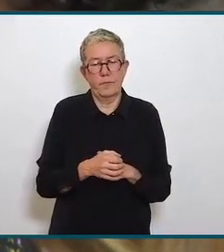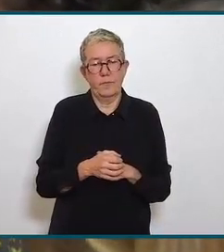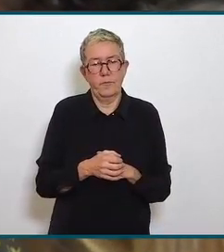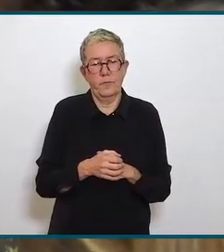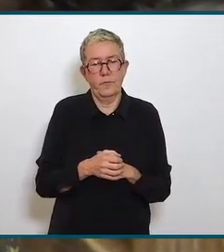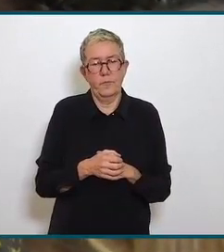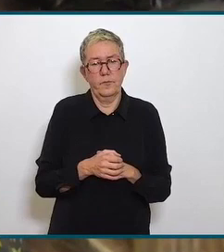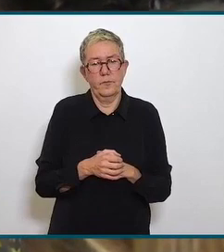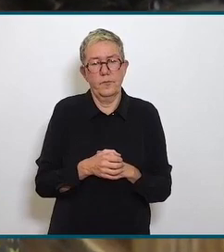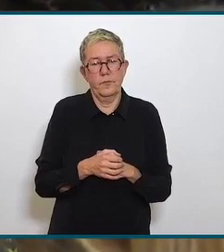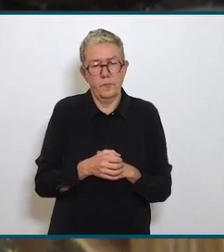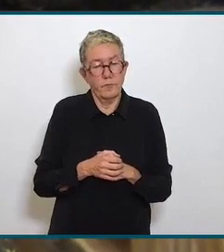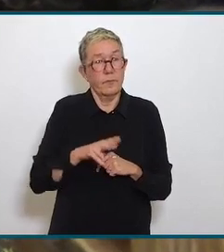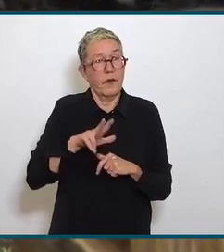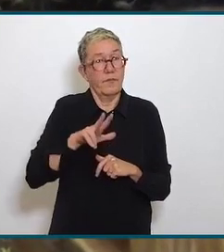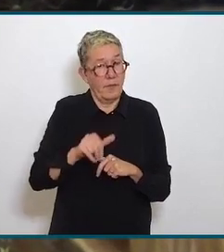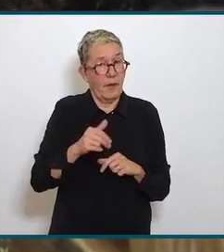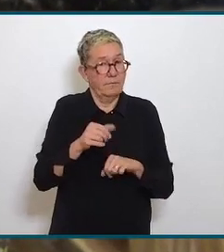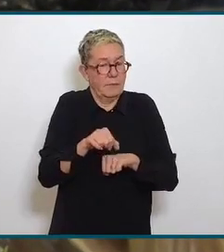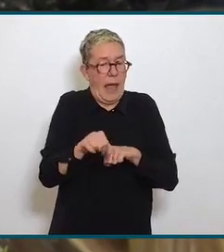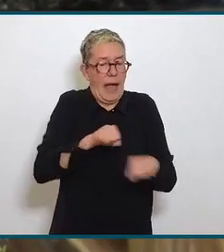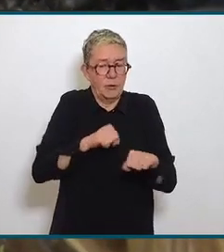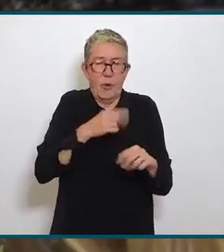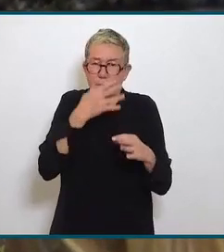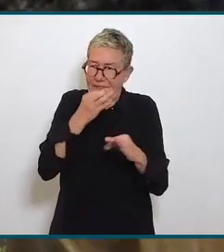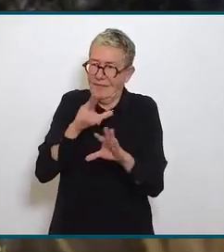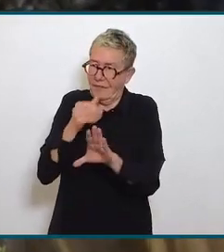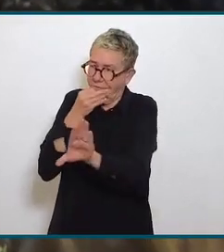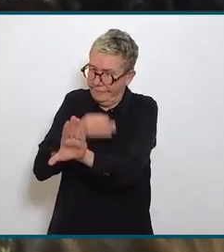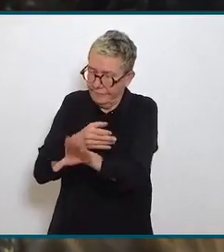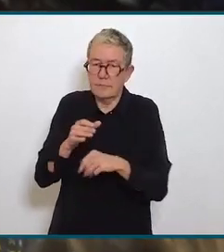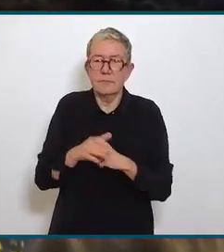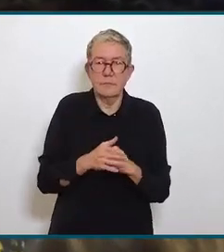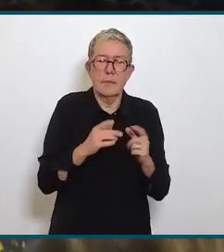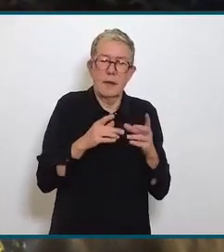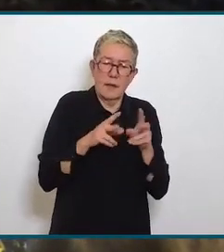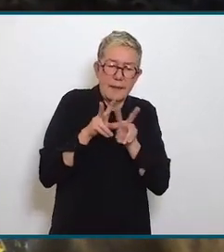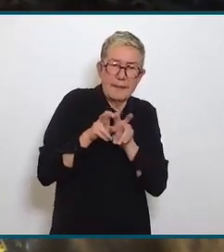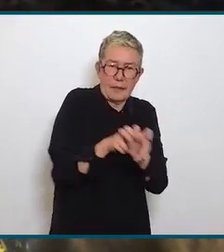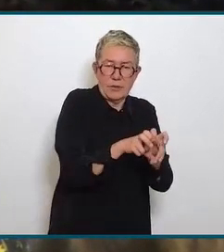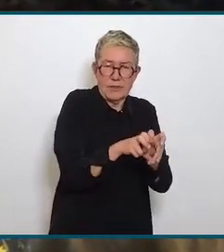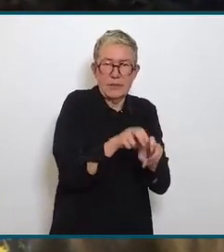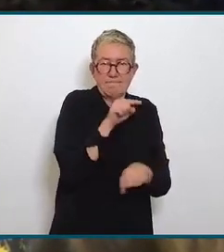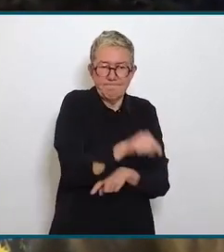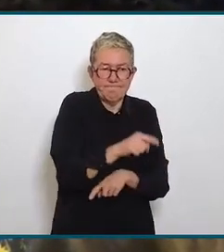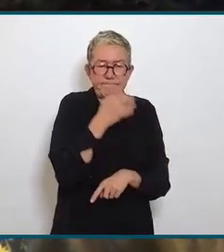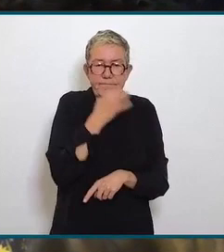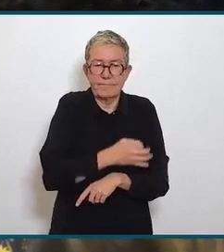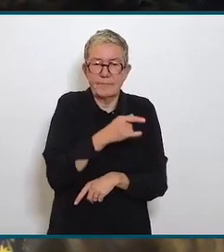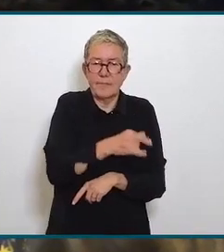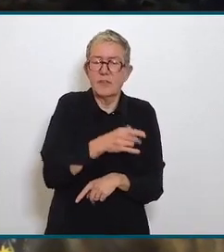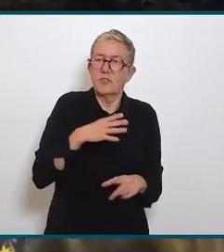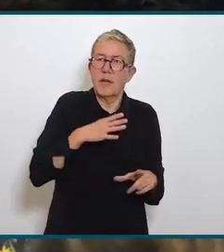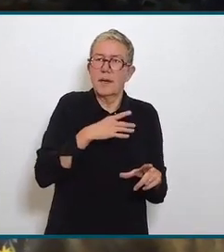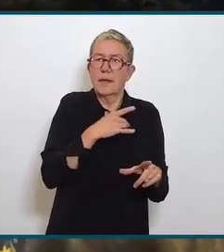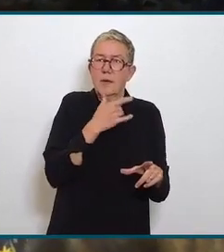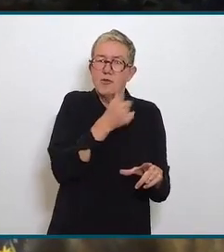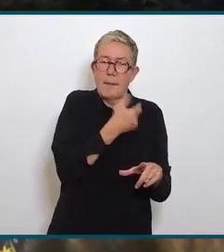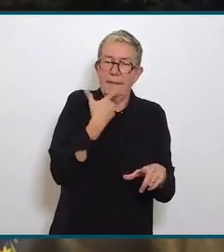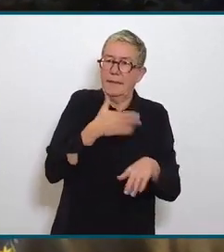Si nous allons mettre en place des actions précises, je vais y venir, le diagnostic local de sécurité pointe à l'endroit de la collectivité quelques recommandations.